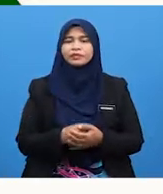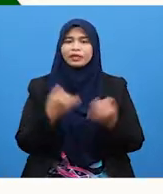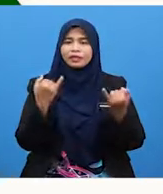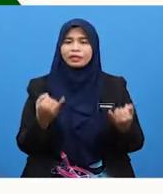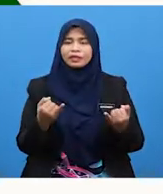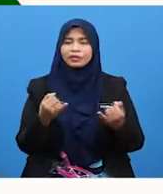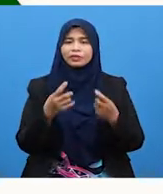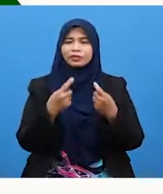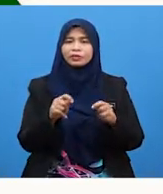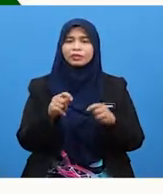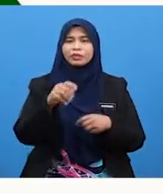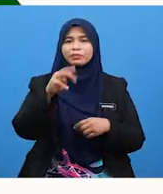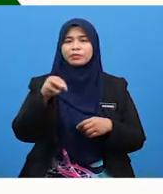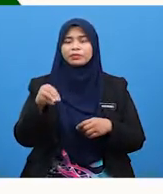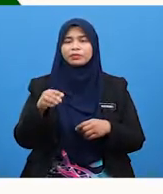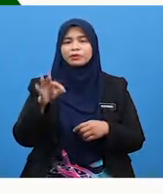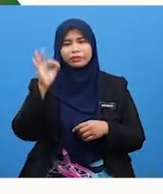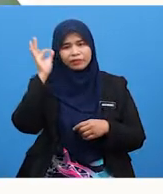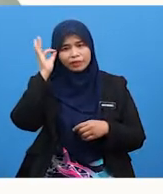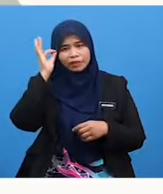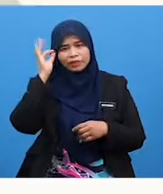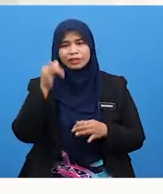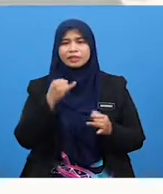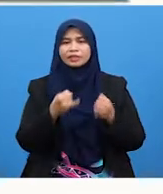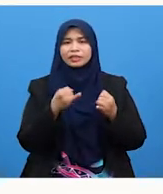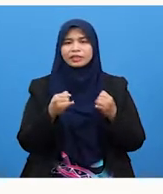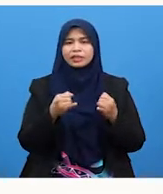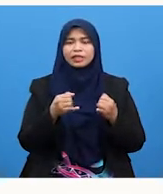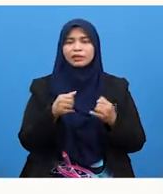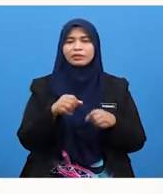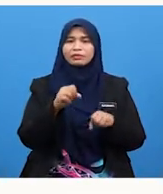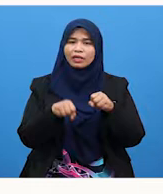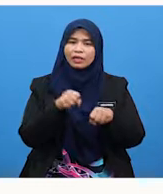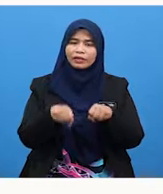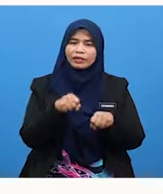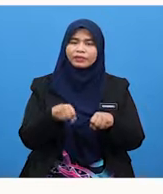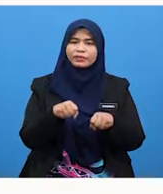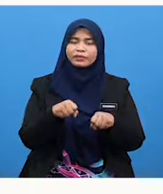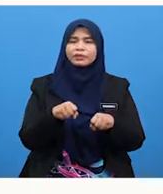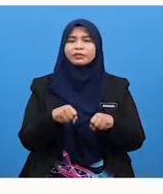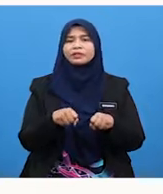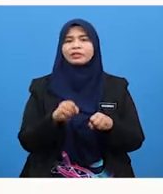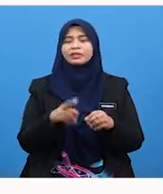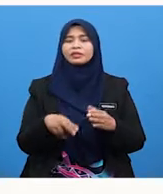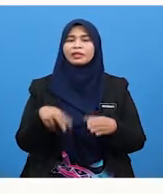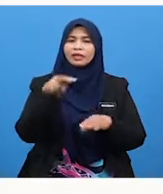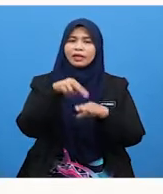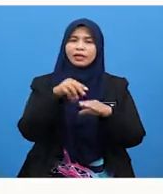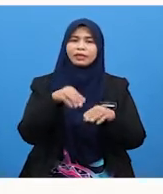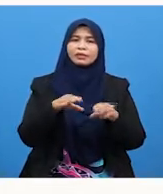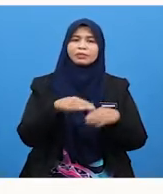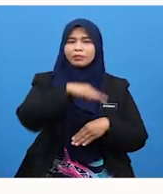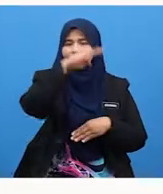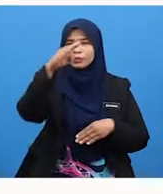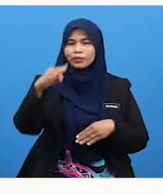Sekarang, cuba murid-murid bayangkan jika kamu mengayuh basikal menaiki bukit dan berhenti